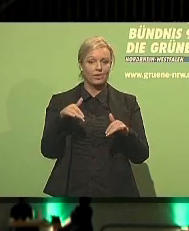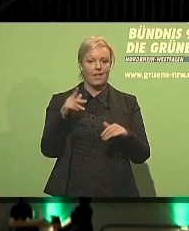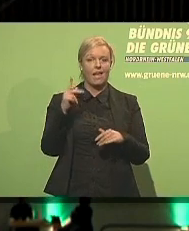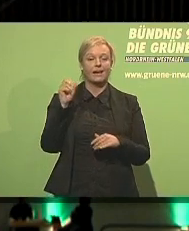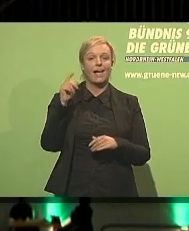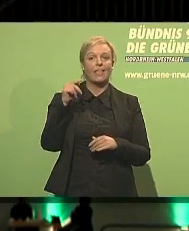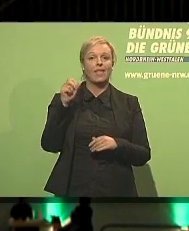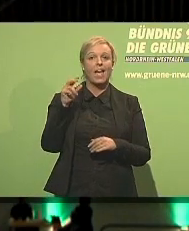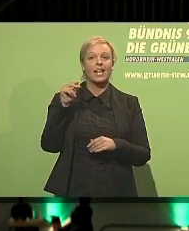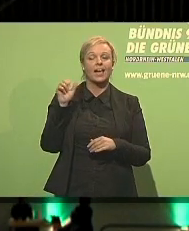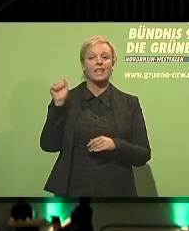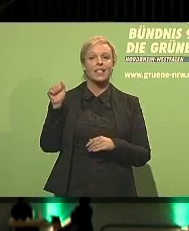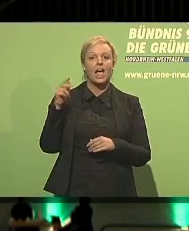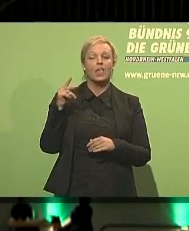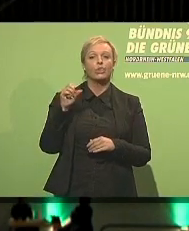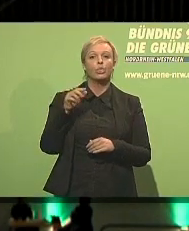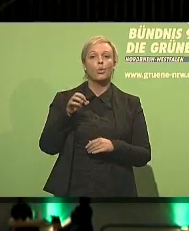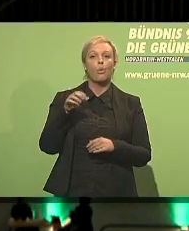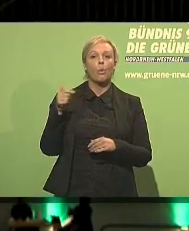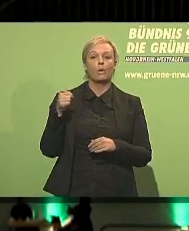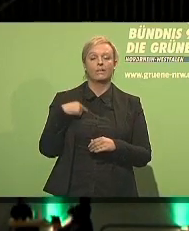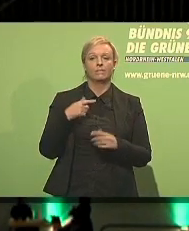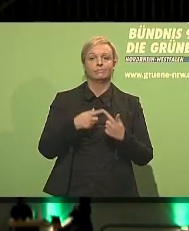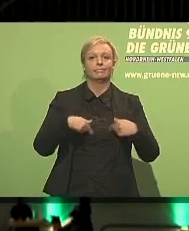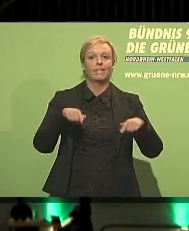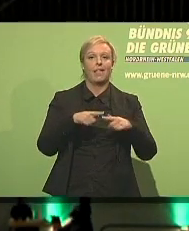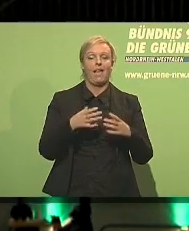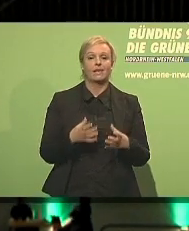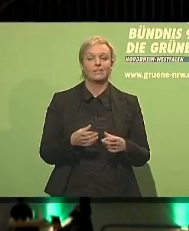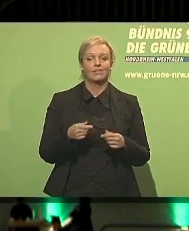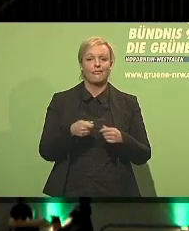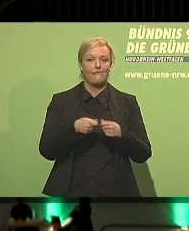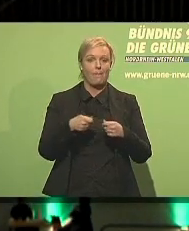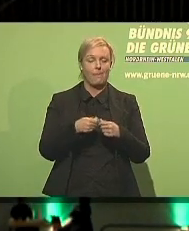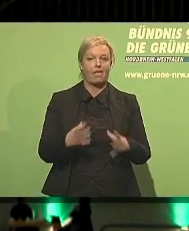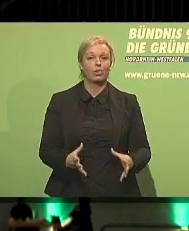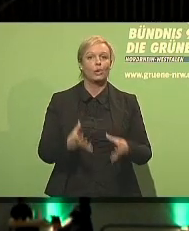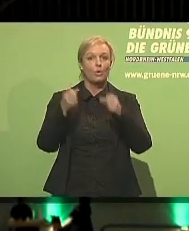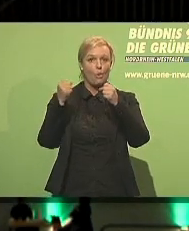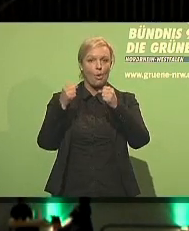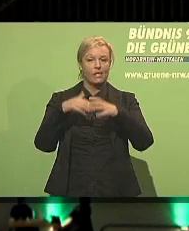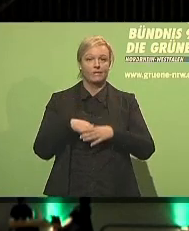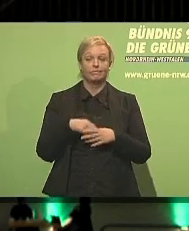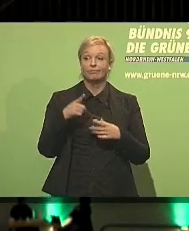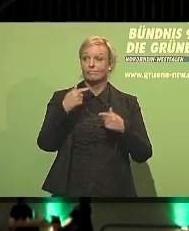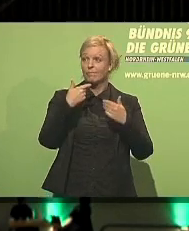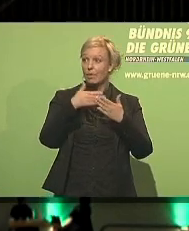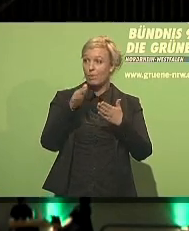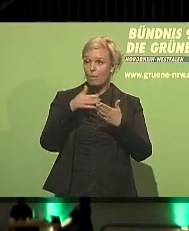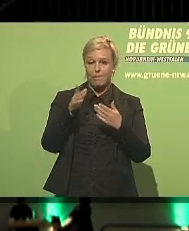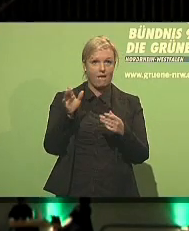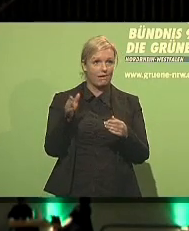Katharina Dröge aus dem Kreisverband Köln. Und ich frage euch, gibt es weitere Bewerbungen für Platz 9?